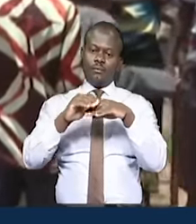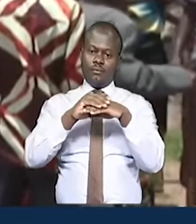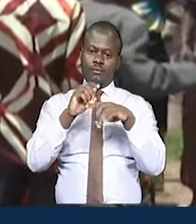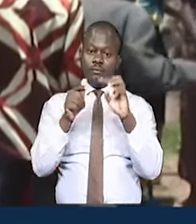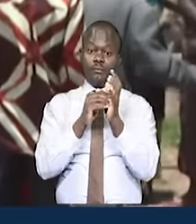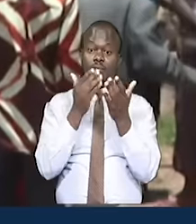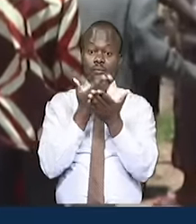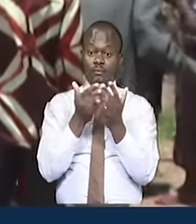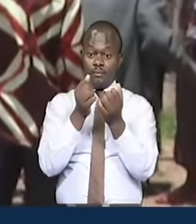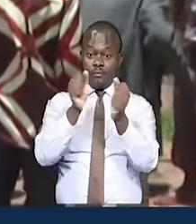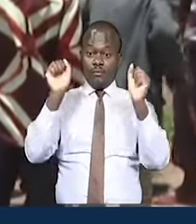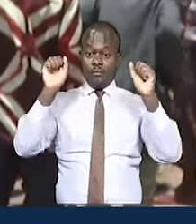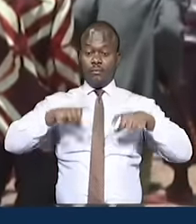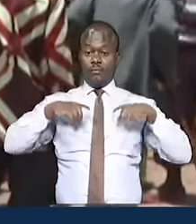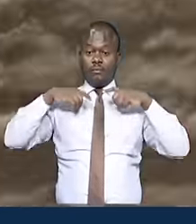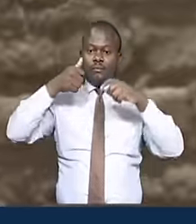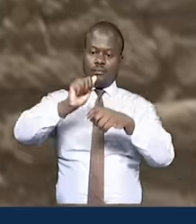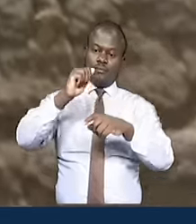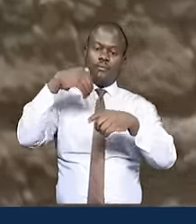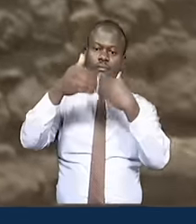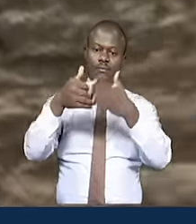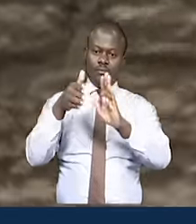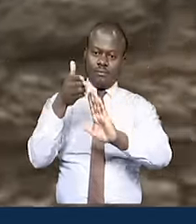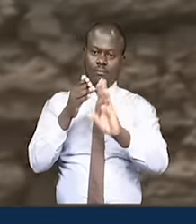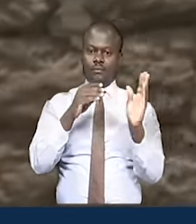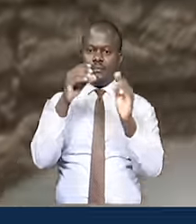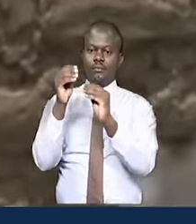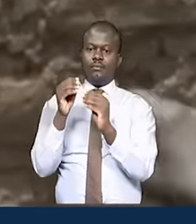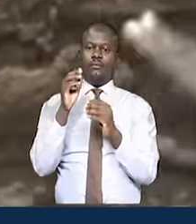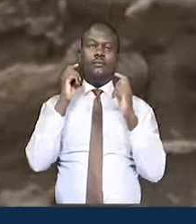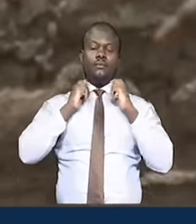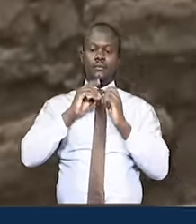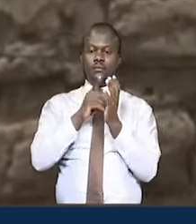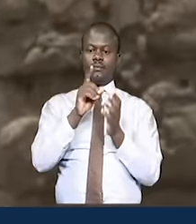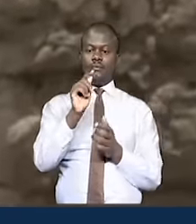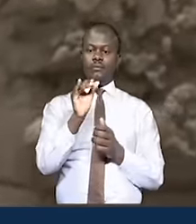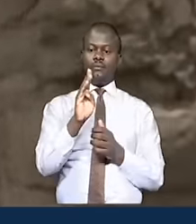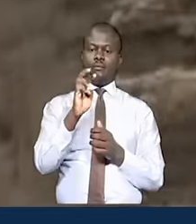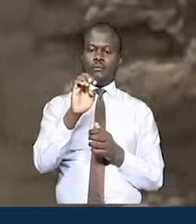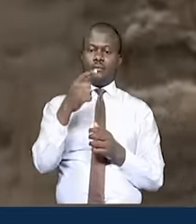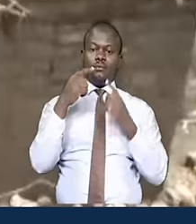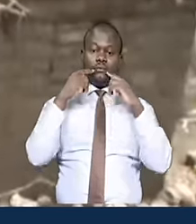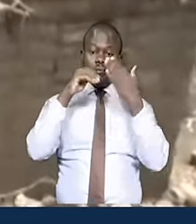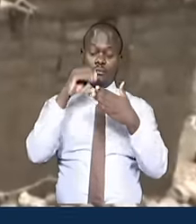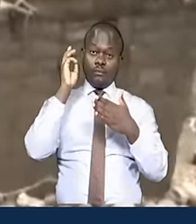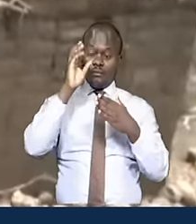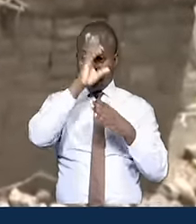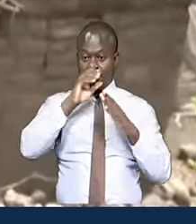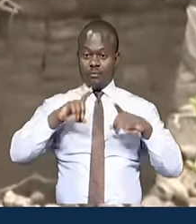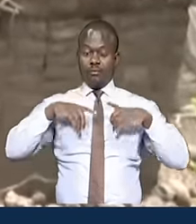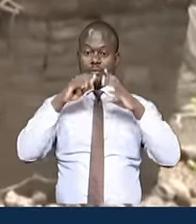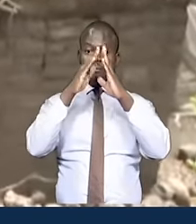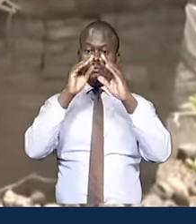ariko banabasaba gukiza amagara yabo bagahita bahimuka Meya Dr. Kibiriga Niseti yavuze ko bagiye kubashakira inzu zo